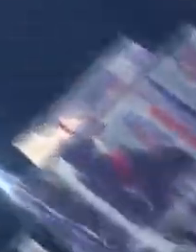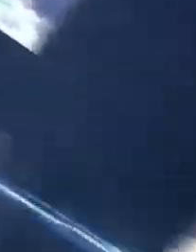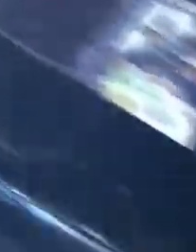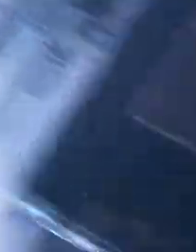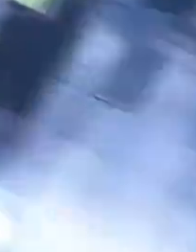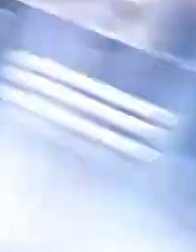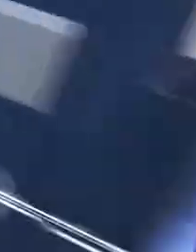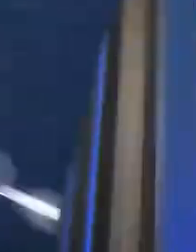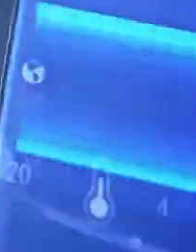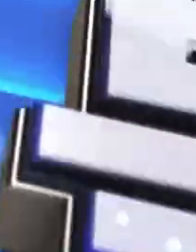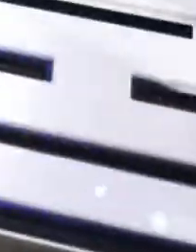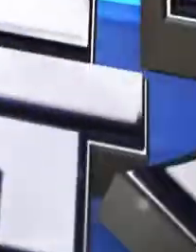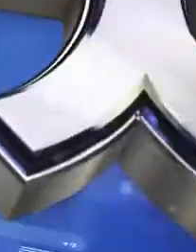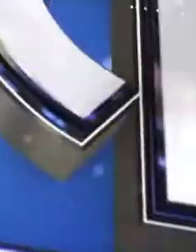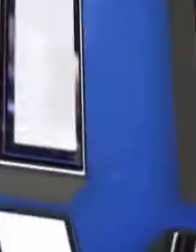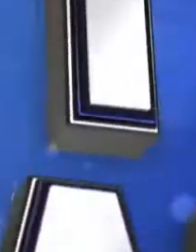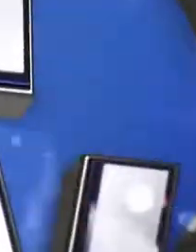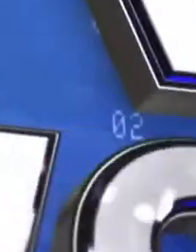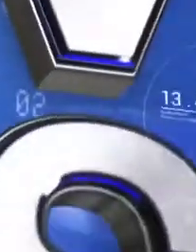으